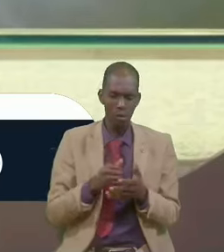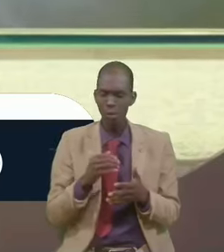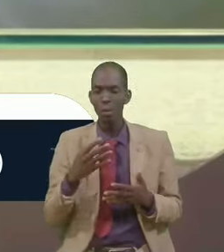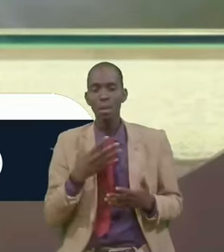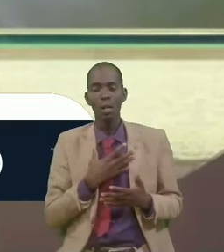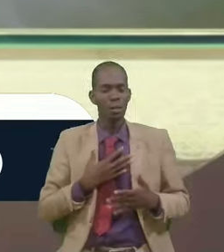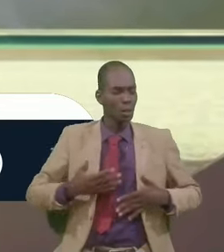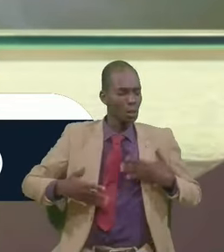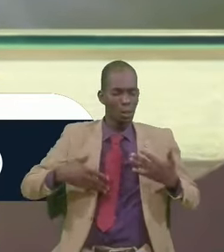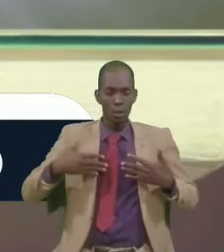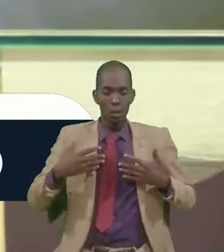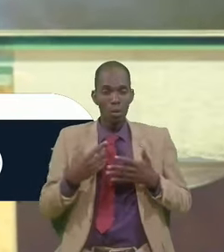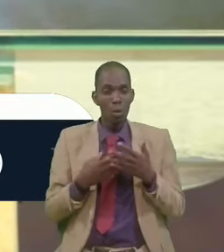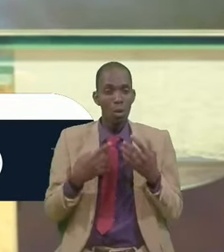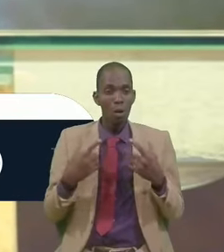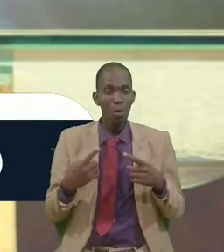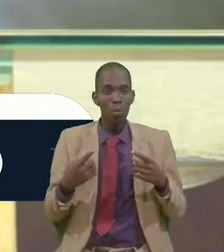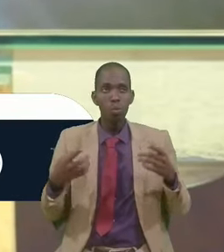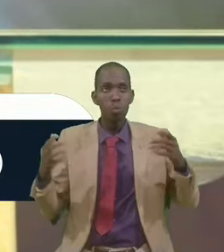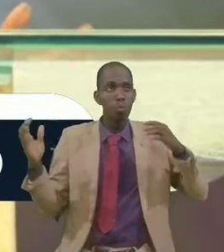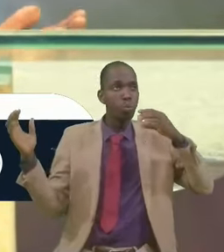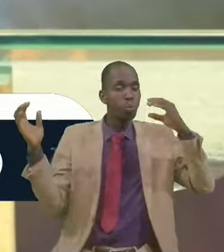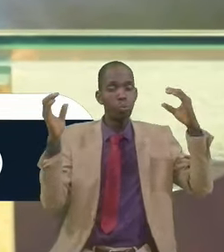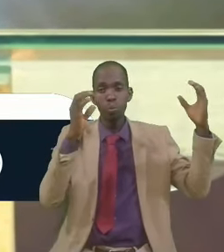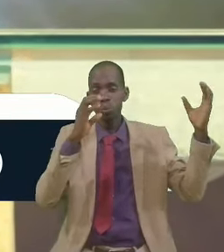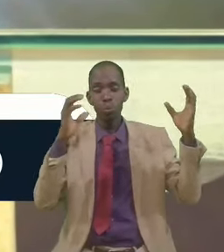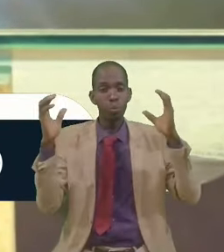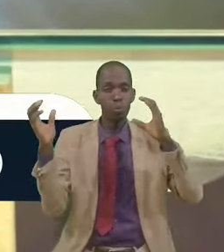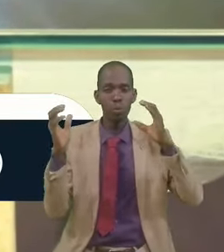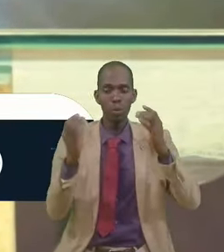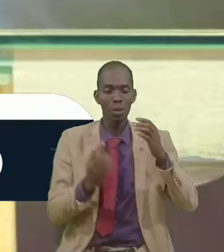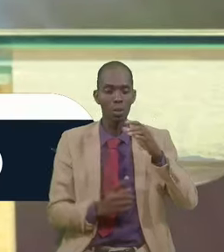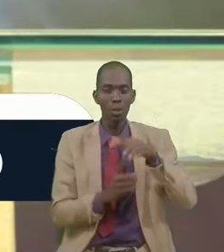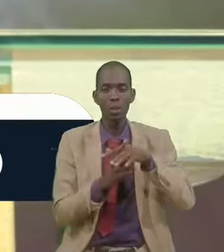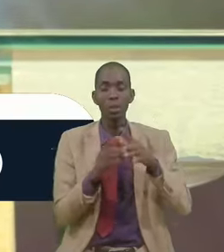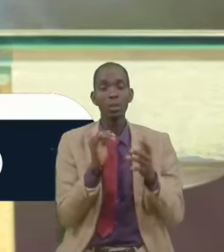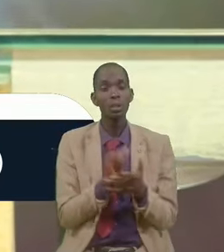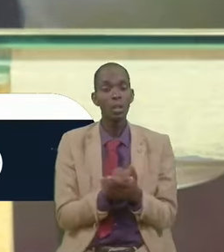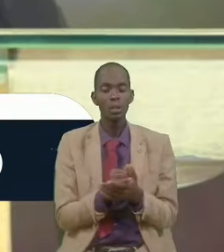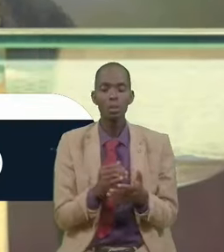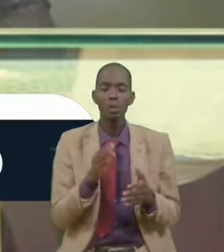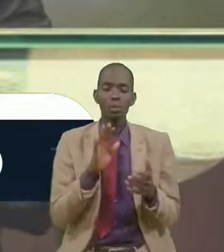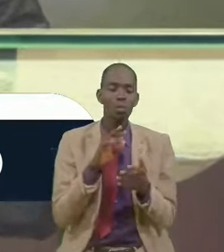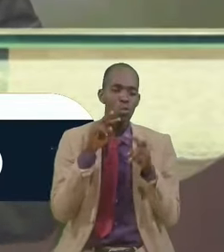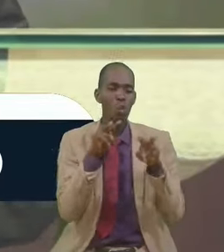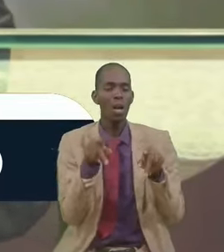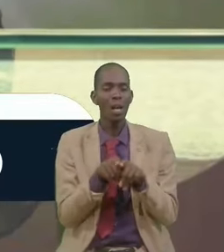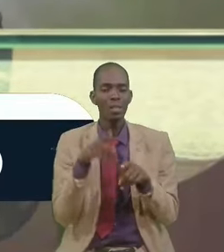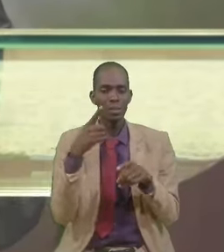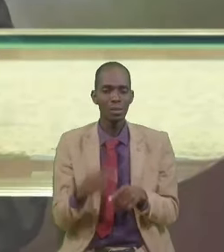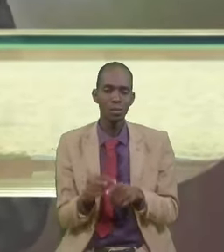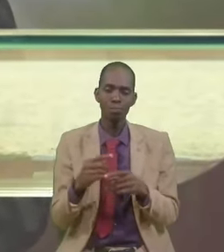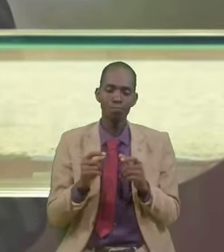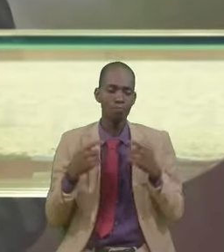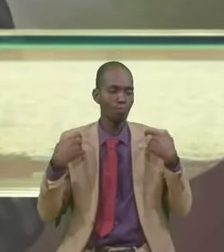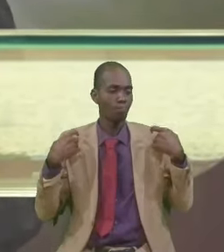Soudain, une tempête surgit. Et la tempête devient un géant qui se tient